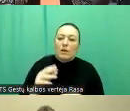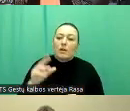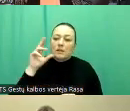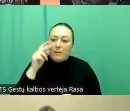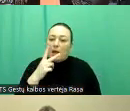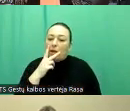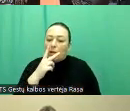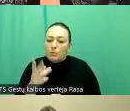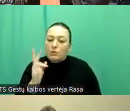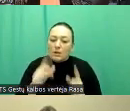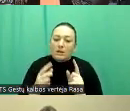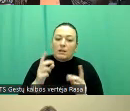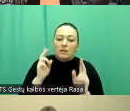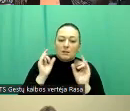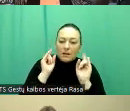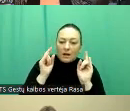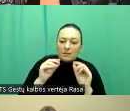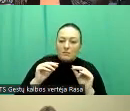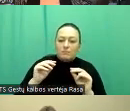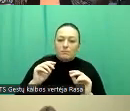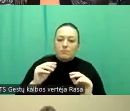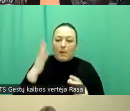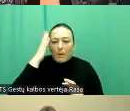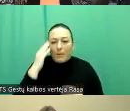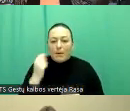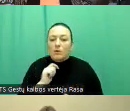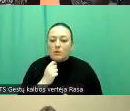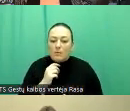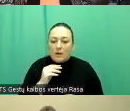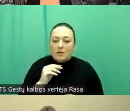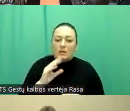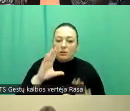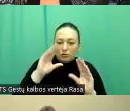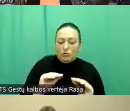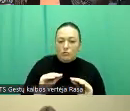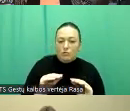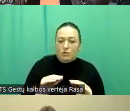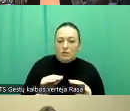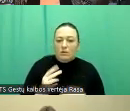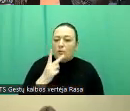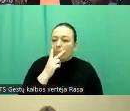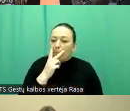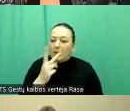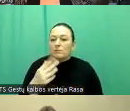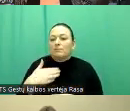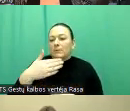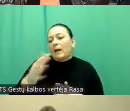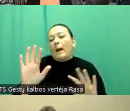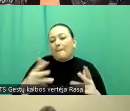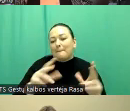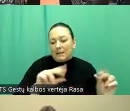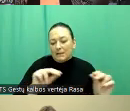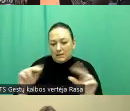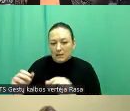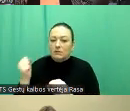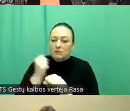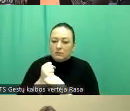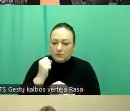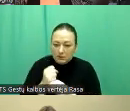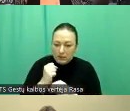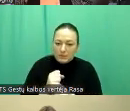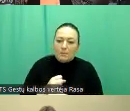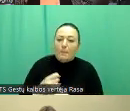kartais įsijungia garsas, ar mes pačios pamirštam, ar kiti pamiršta. Tai matysime, kaip mums sekėsi. Bet dirbsime per